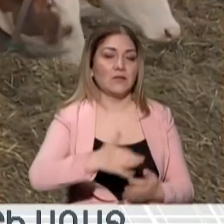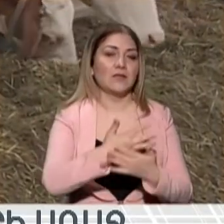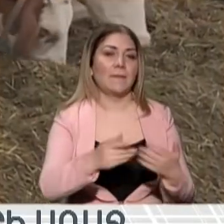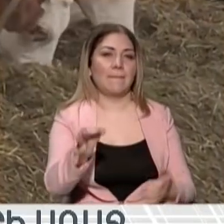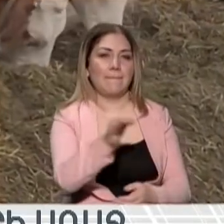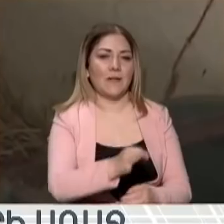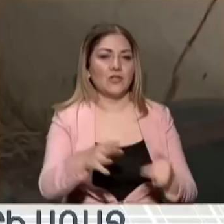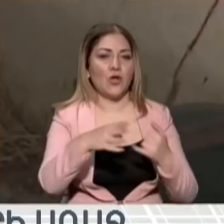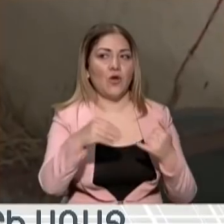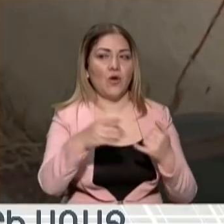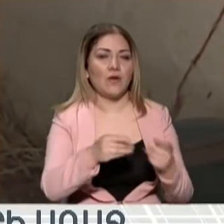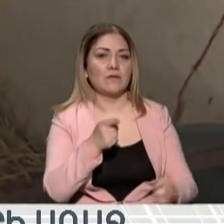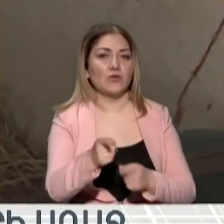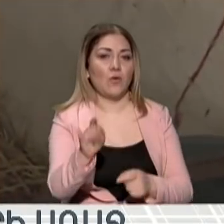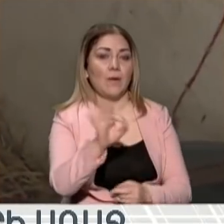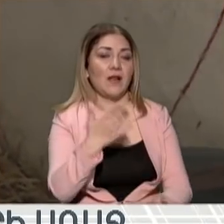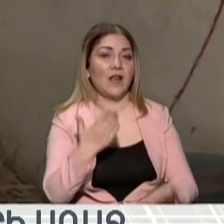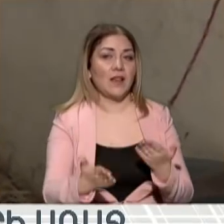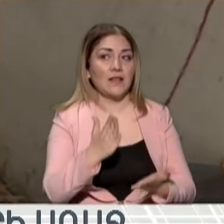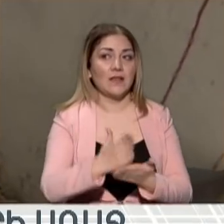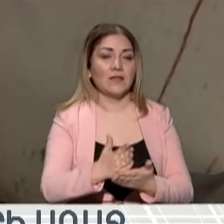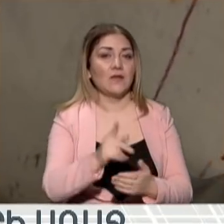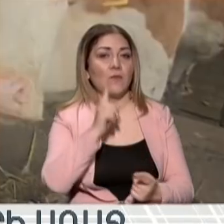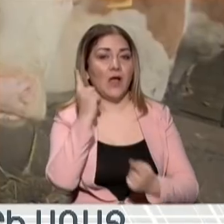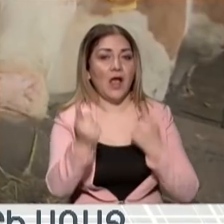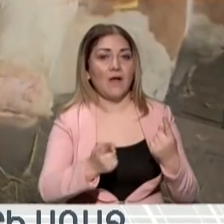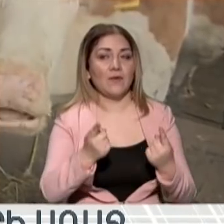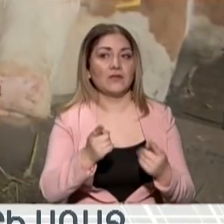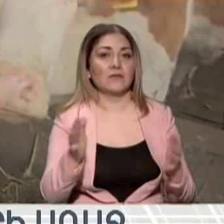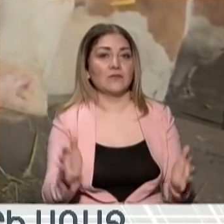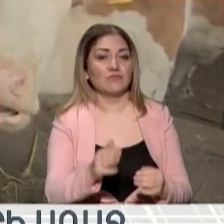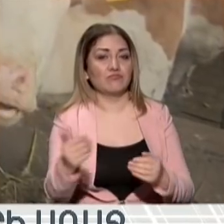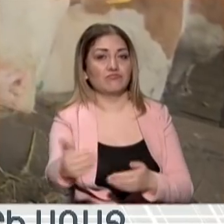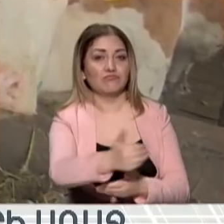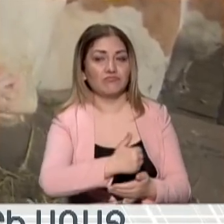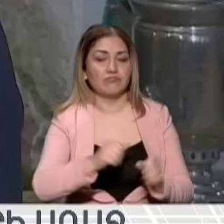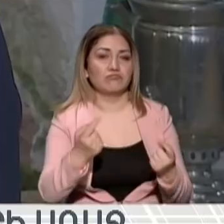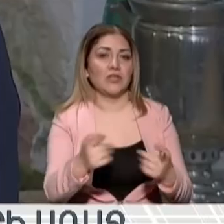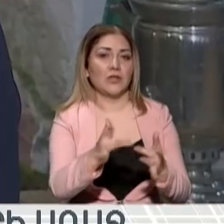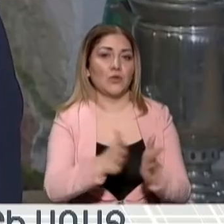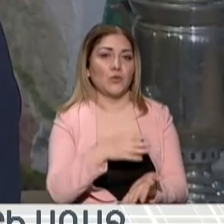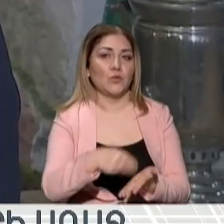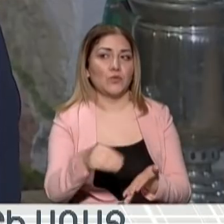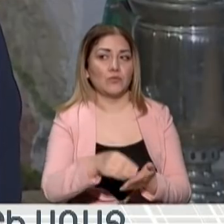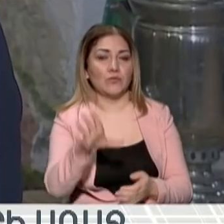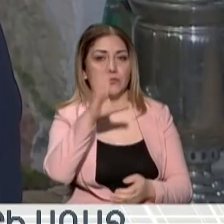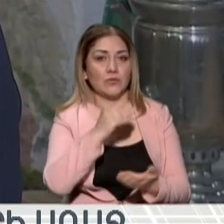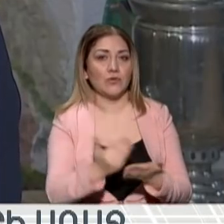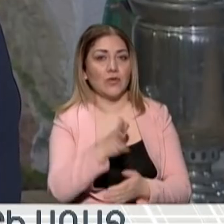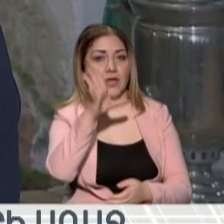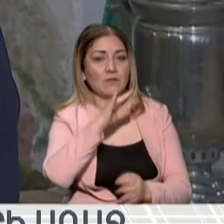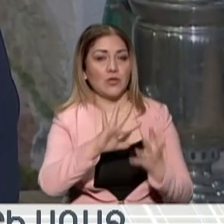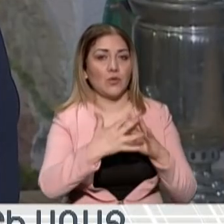այլ մարզերի հողագործների համար, եթե կլինեն առվույտ ցանողներ, մեծ քանակով կարող են գնել։ Դա նոր հնարավորություն է նաև